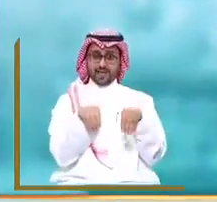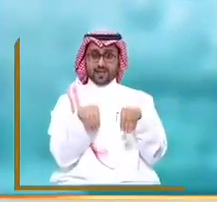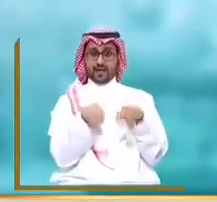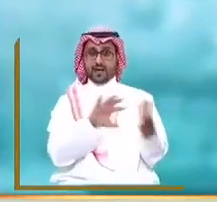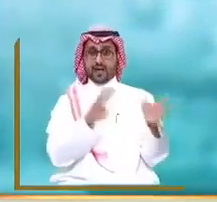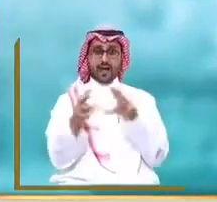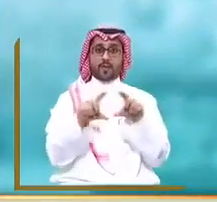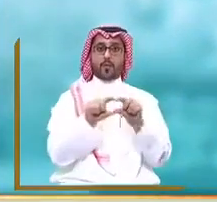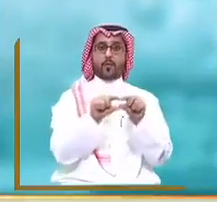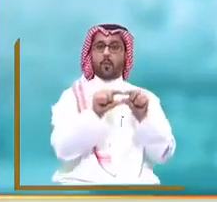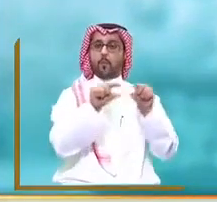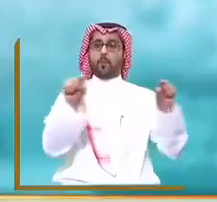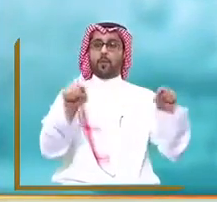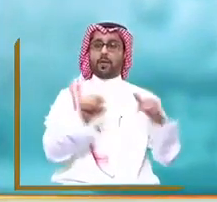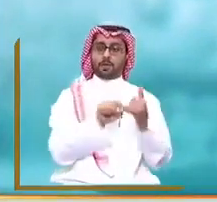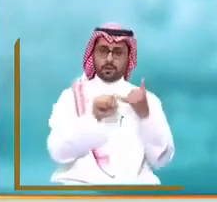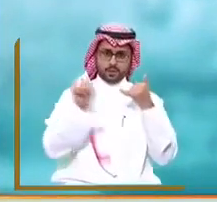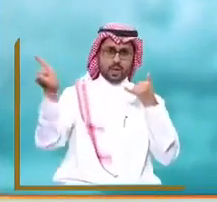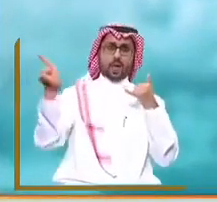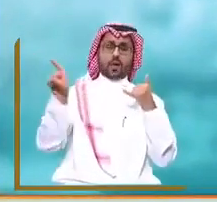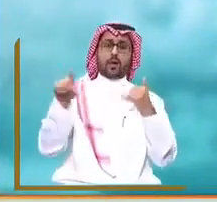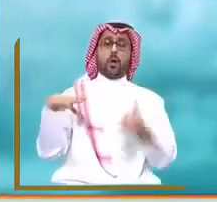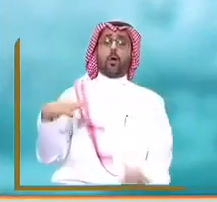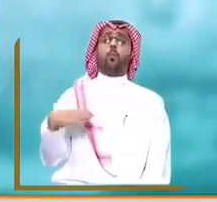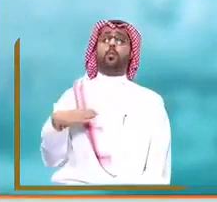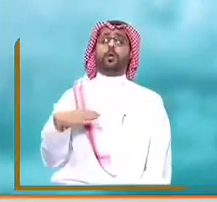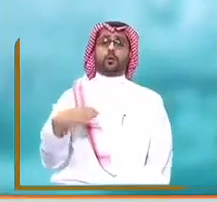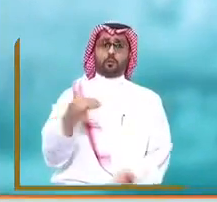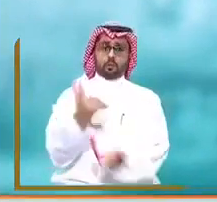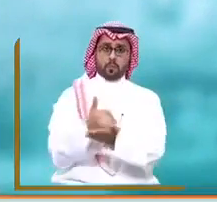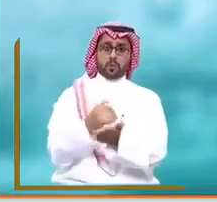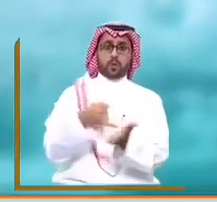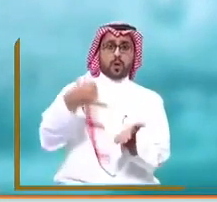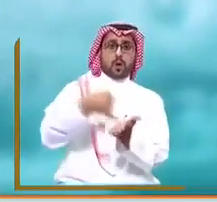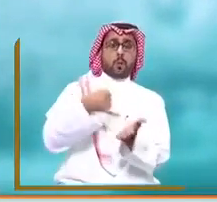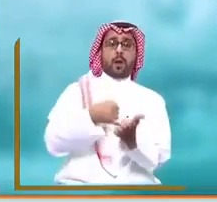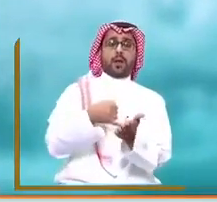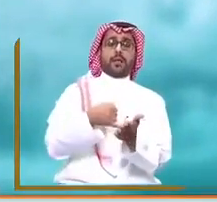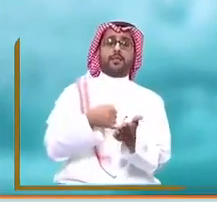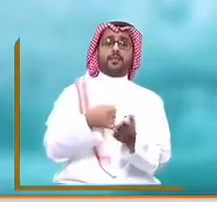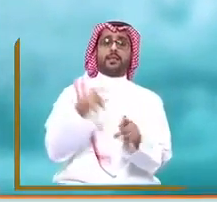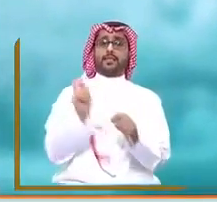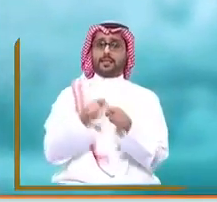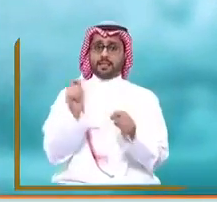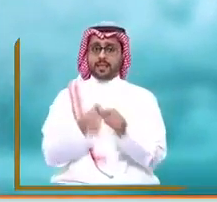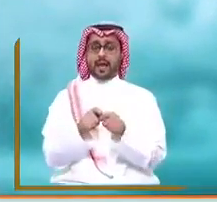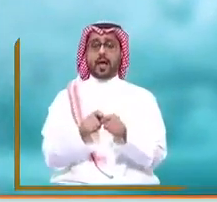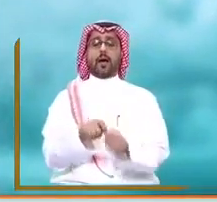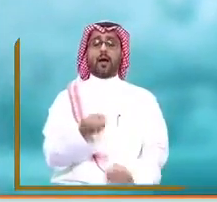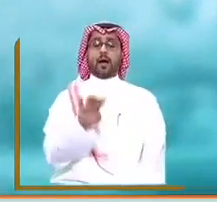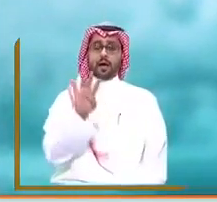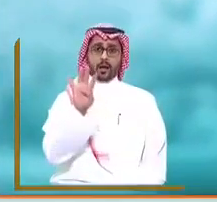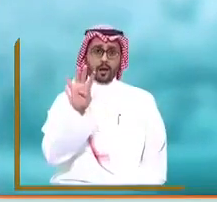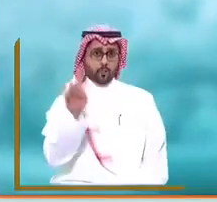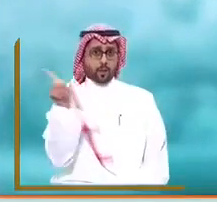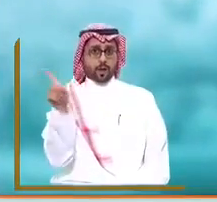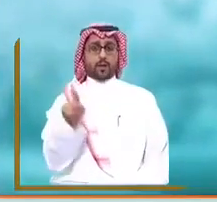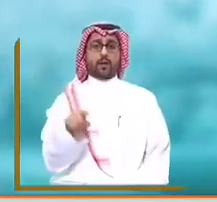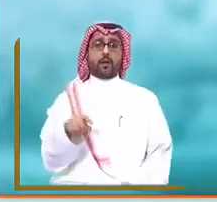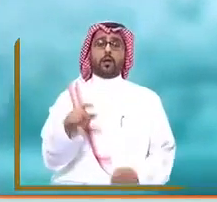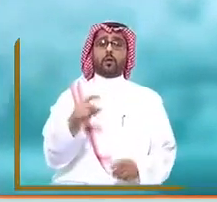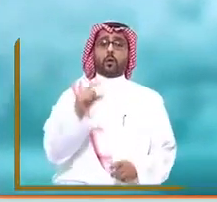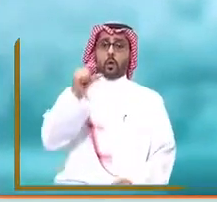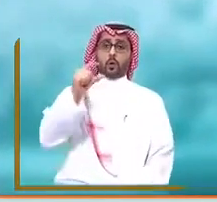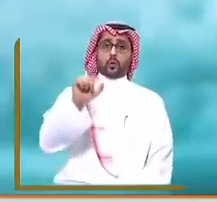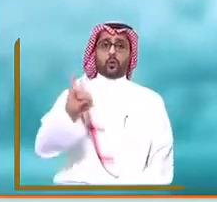للمزيد حول هذا الموضوع انضم معنا الآن المدير التنفيذي لمركز الثورة الصناعية الرابعة في المملكة الدكتور منصور